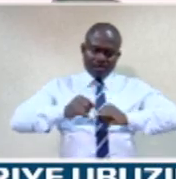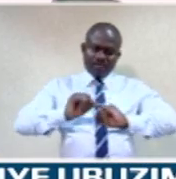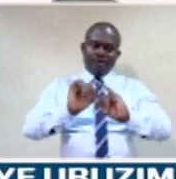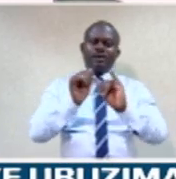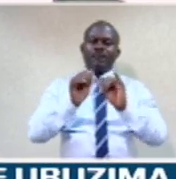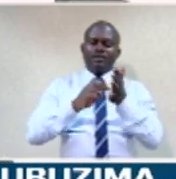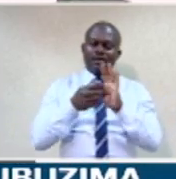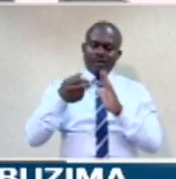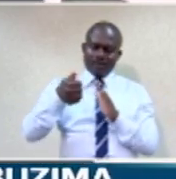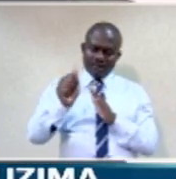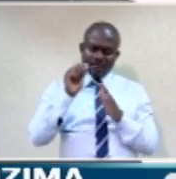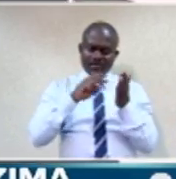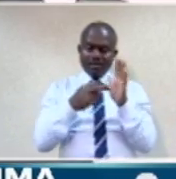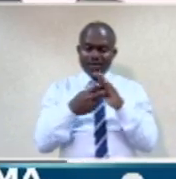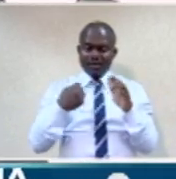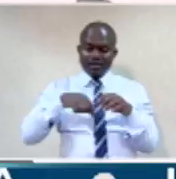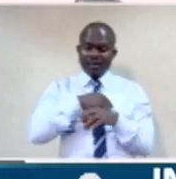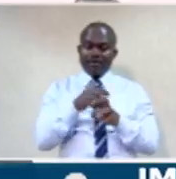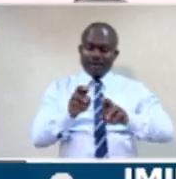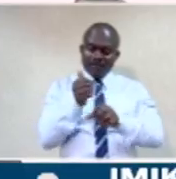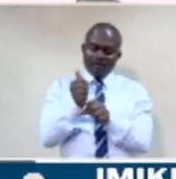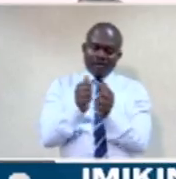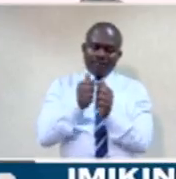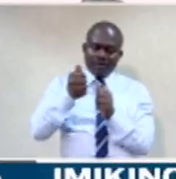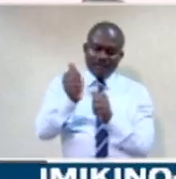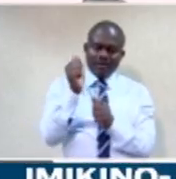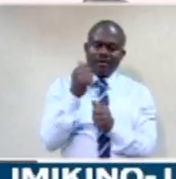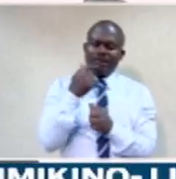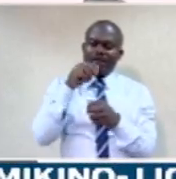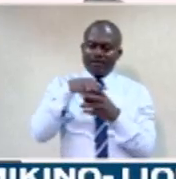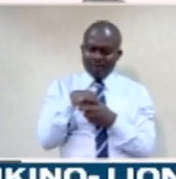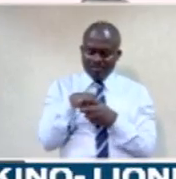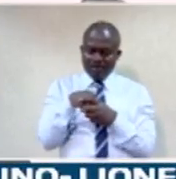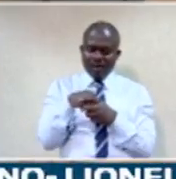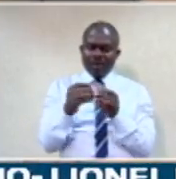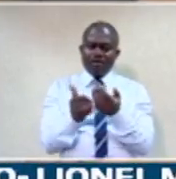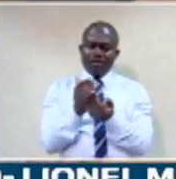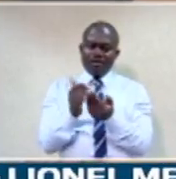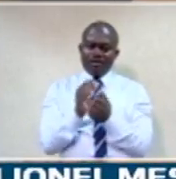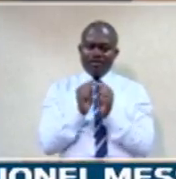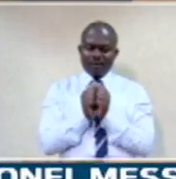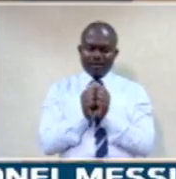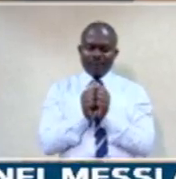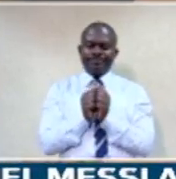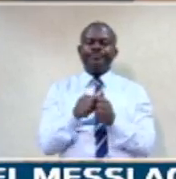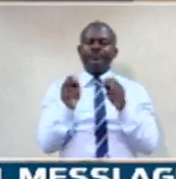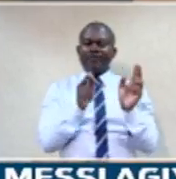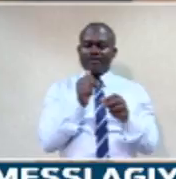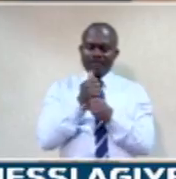wabo. Umushinga duteye kuzakorana nabo harimo ijyana n'ubworozi basanzwe